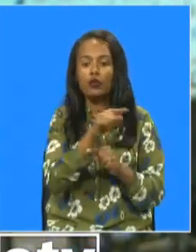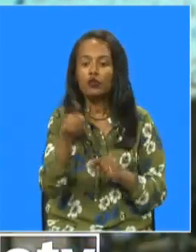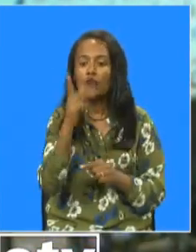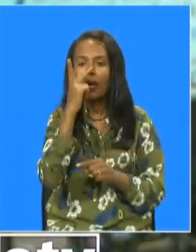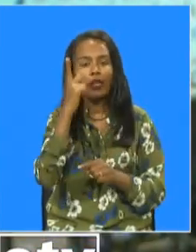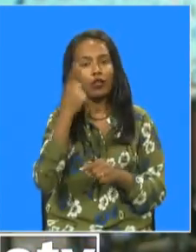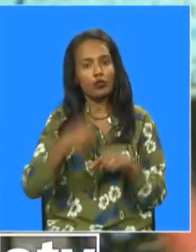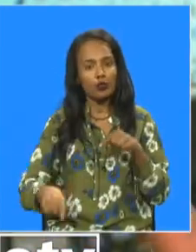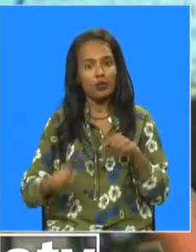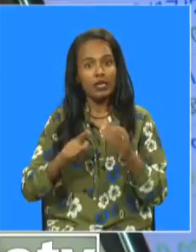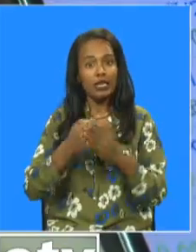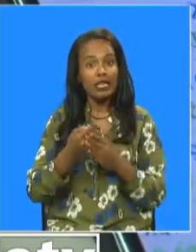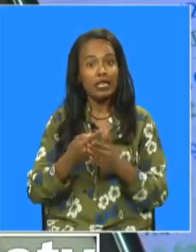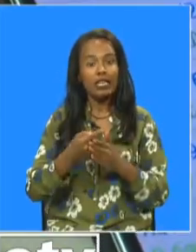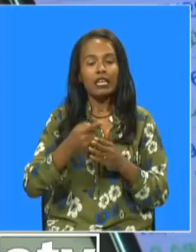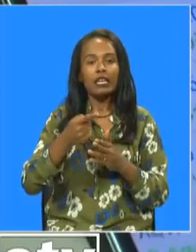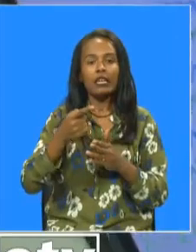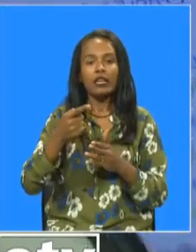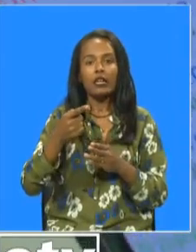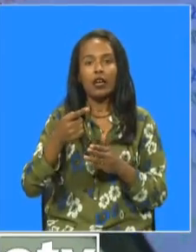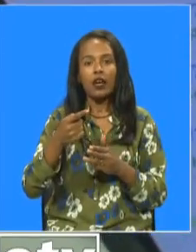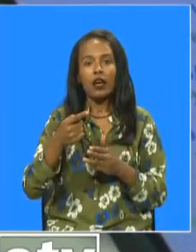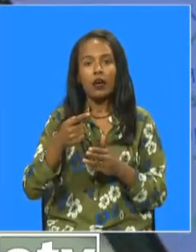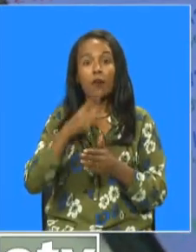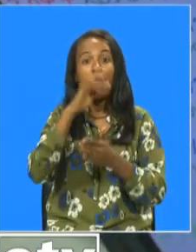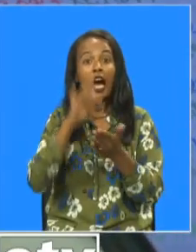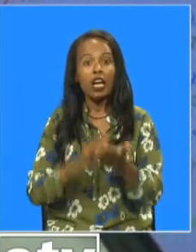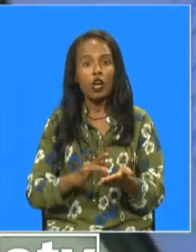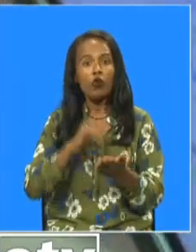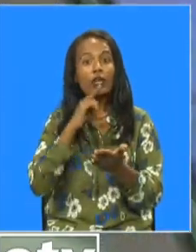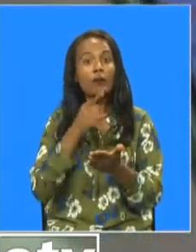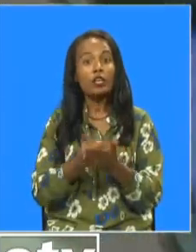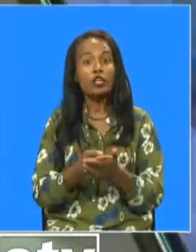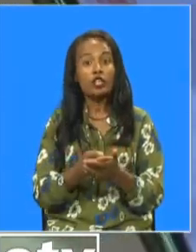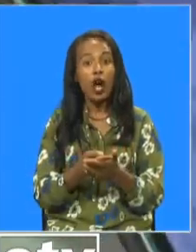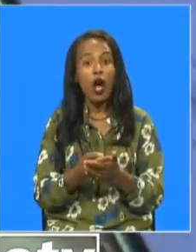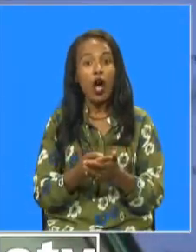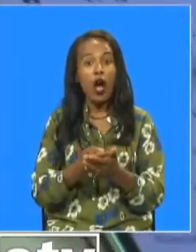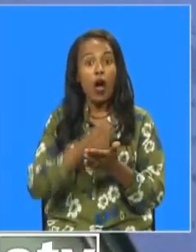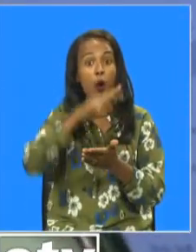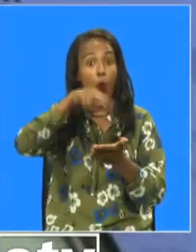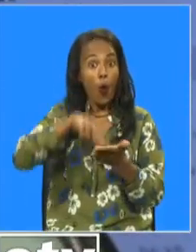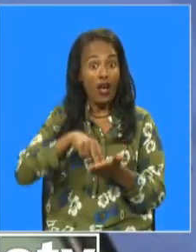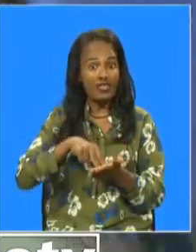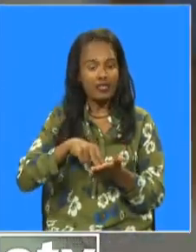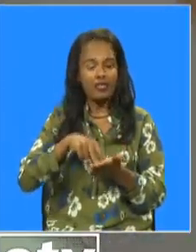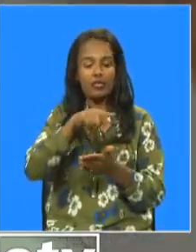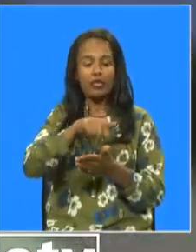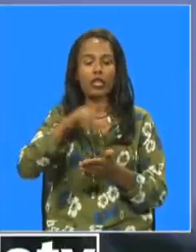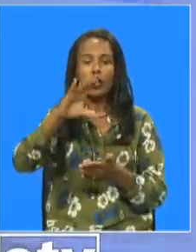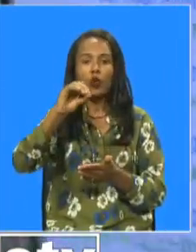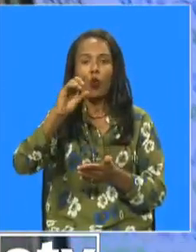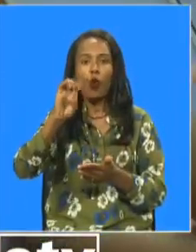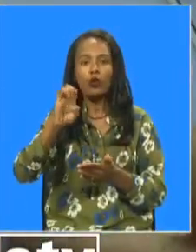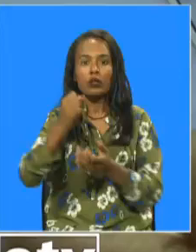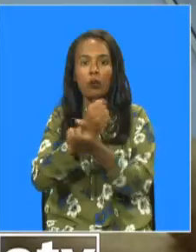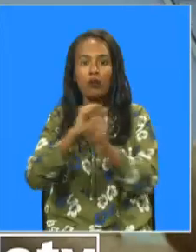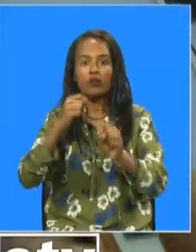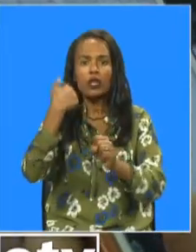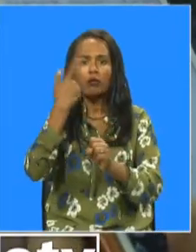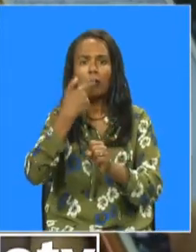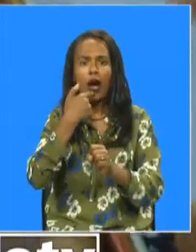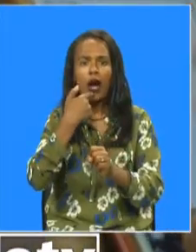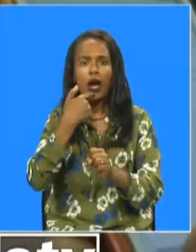አይችሉም። ነገር ግን ከሰርቨር ሳይድ ወይም ደግሞ ከማዕከላዊ የመረጃ ቋት እነዛን ኮዶች በመፍታት ማን